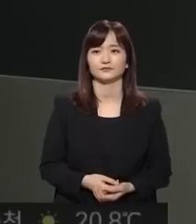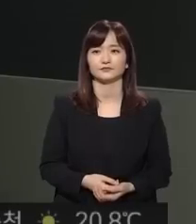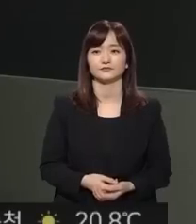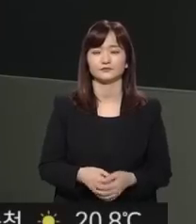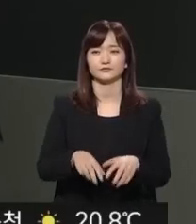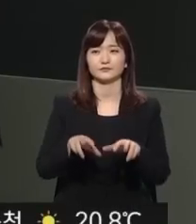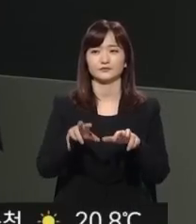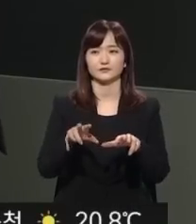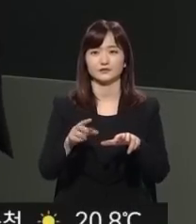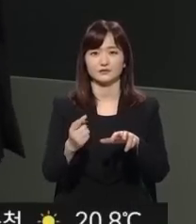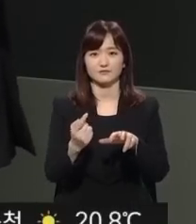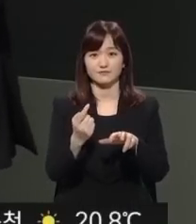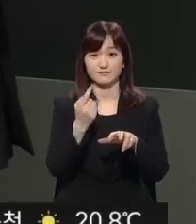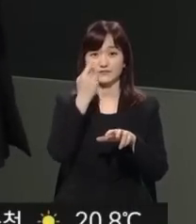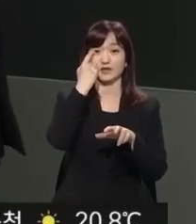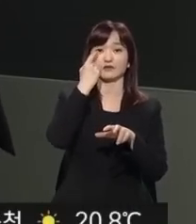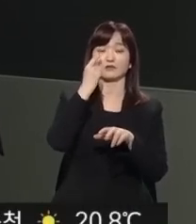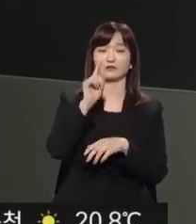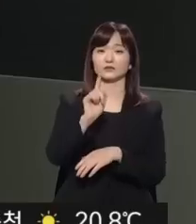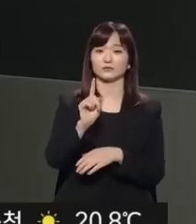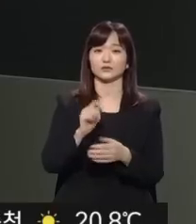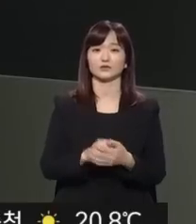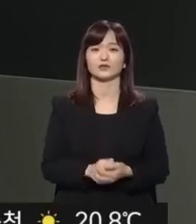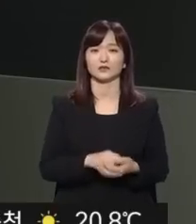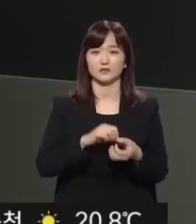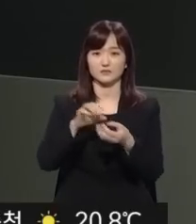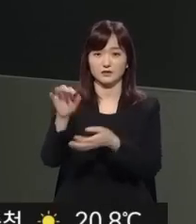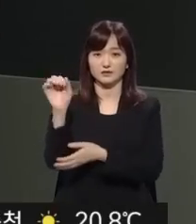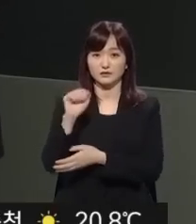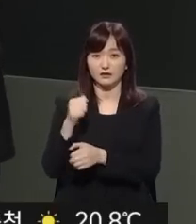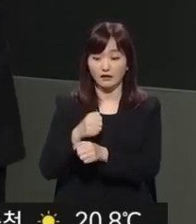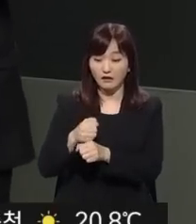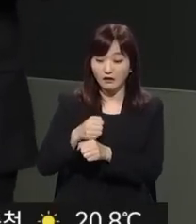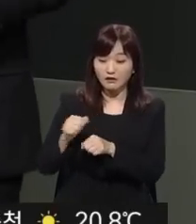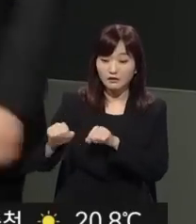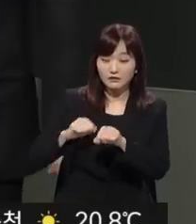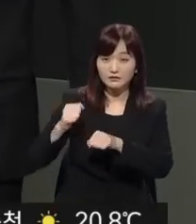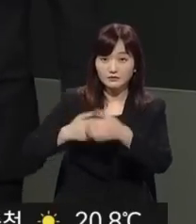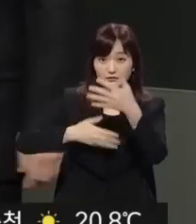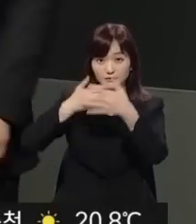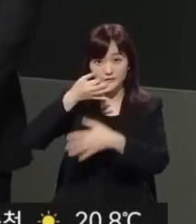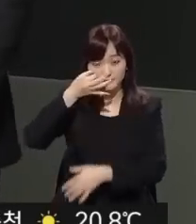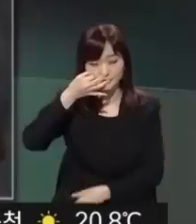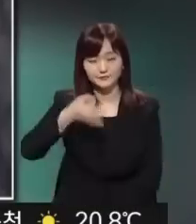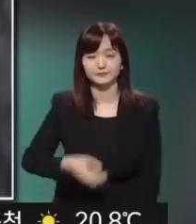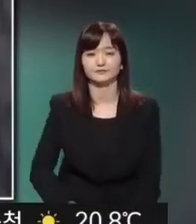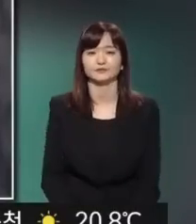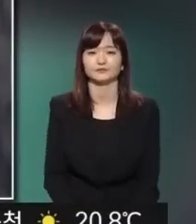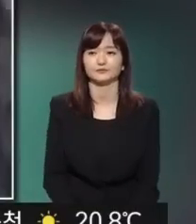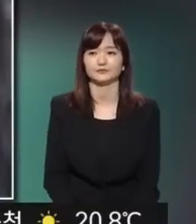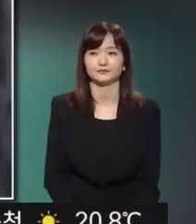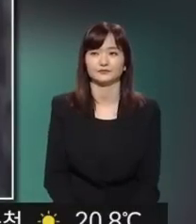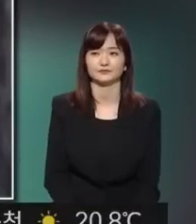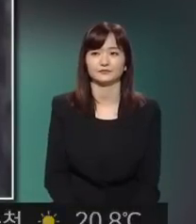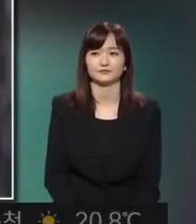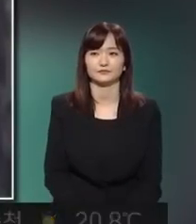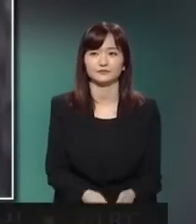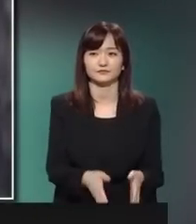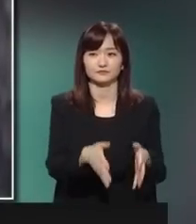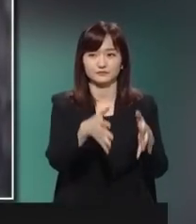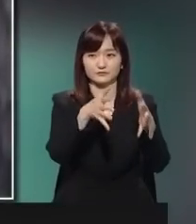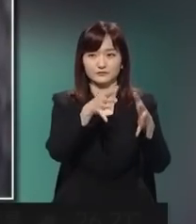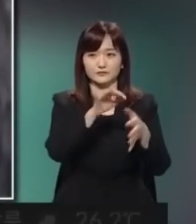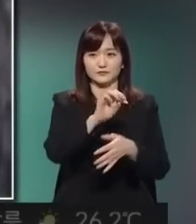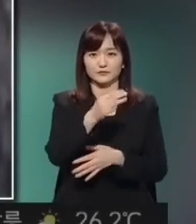지금 딱 걸렸어 뭐가 걸렸을까요 배달 기사에 황당한 행동 영상으로 만나 보시죠 자